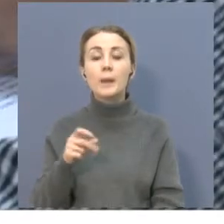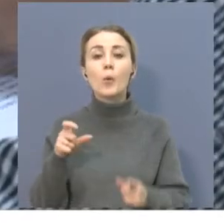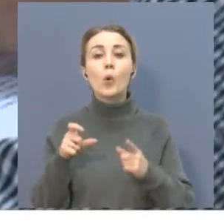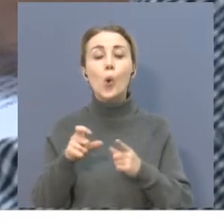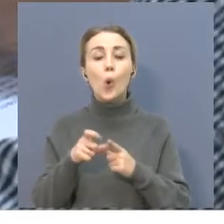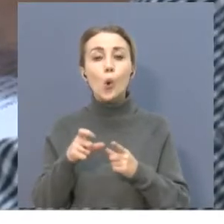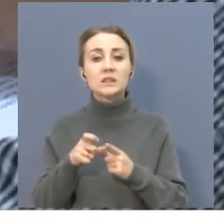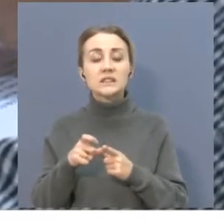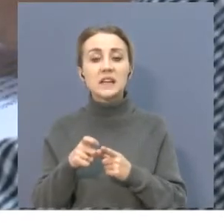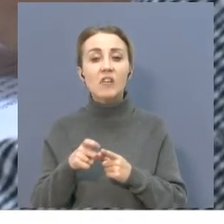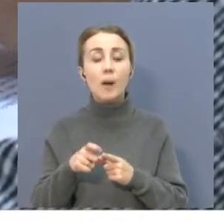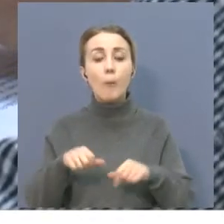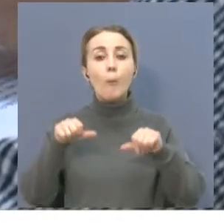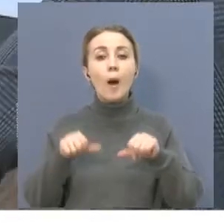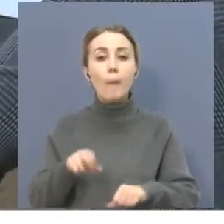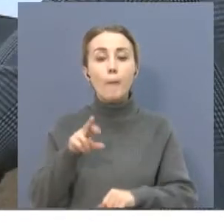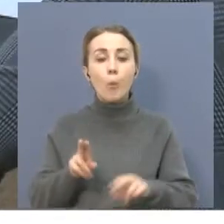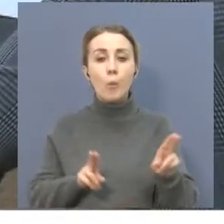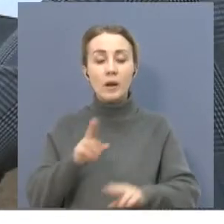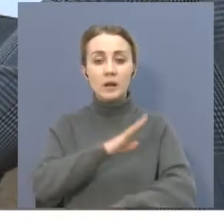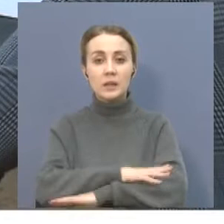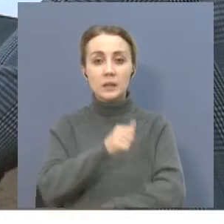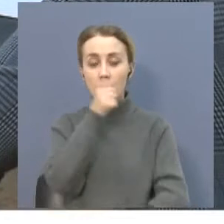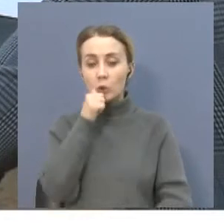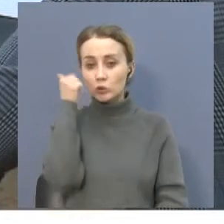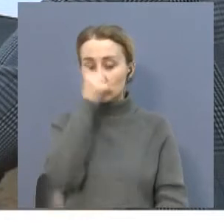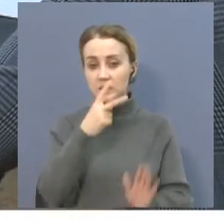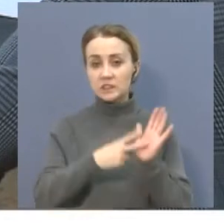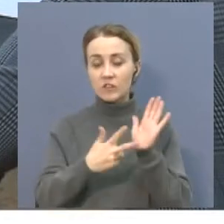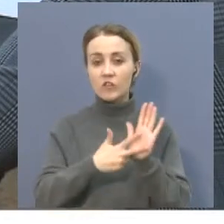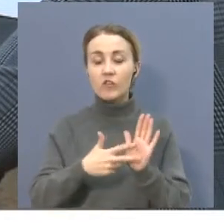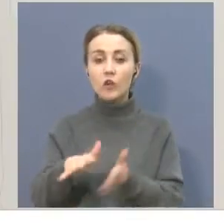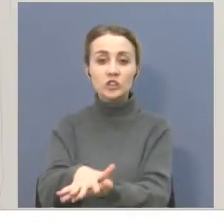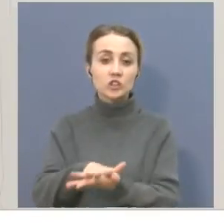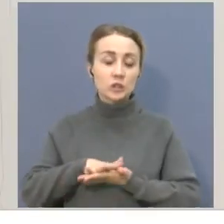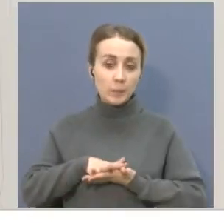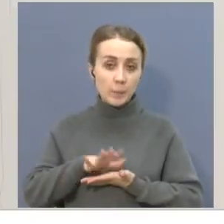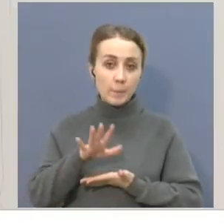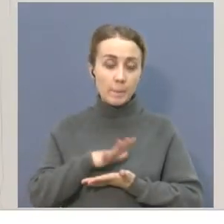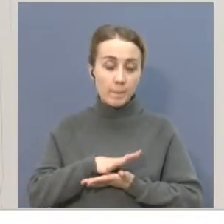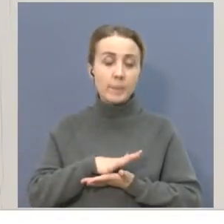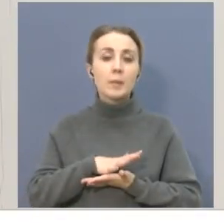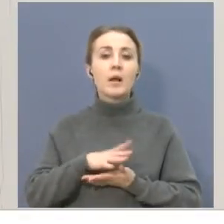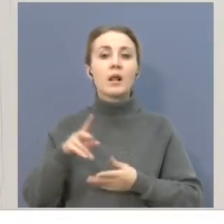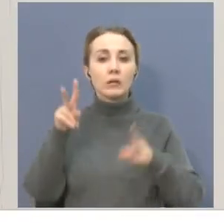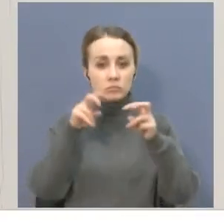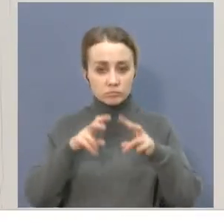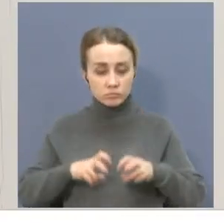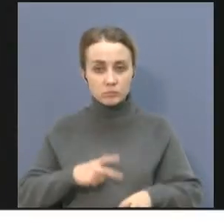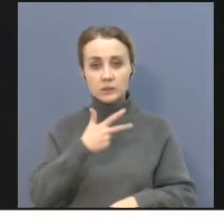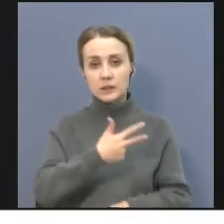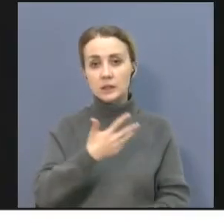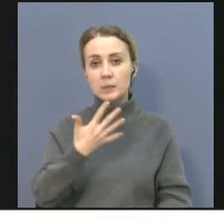жылы 78 шағым келіп түскен. Оның 47-сі бойынша қызметтік тергеу жүргізіліп, 35 мемлекеттік